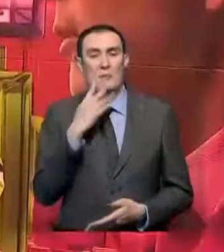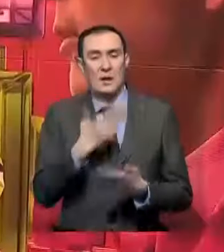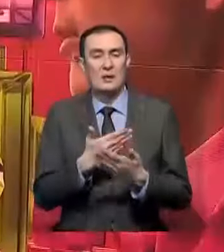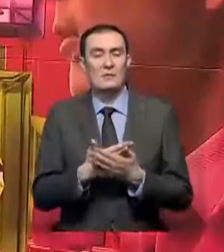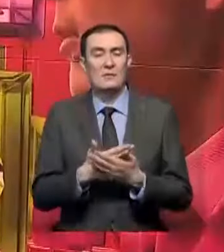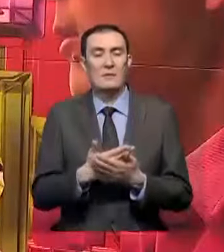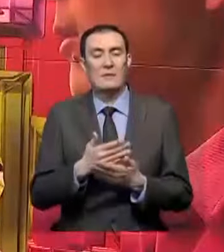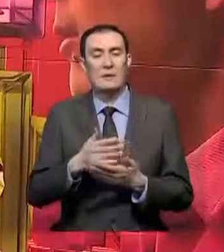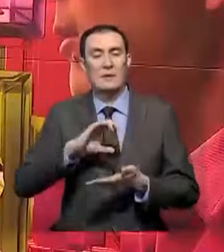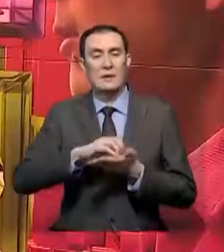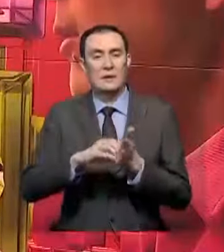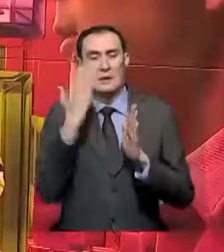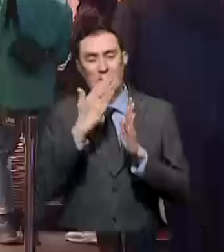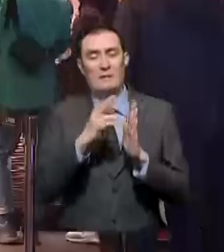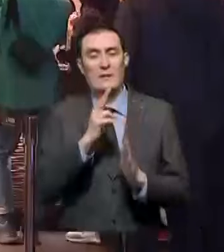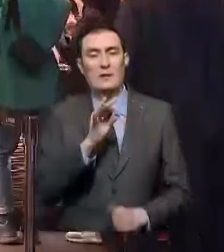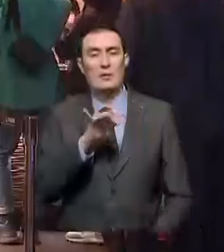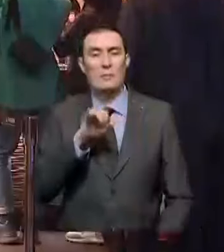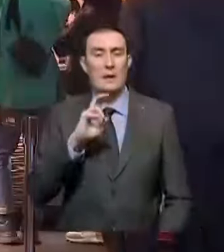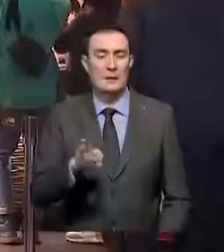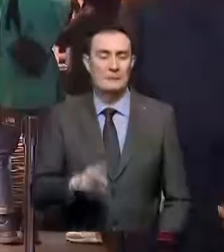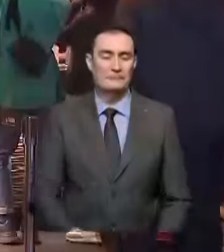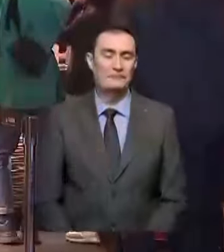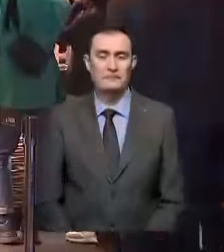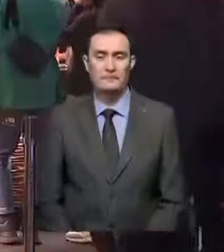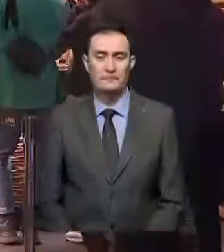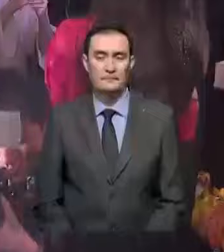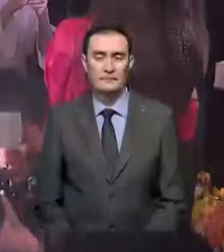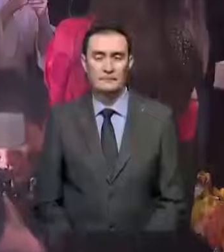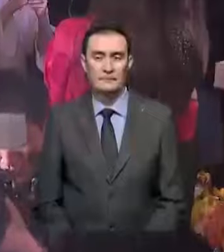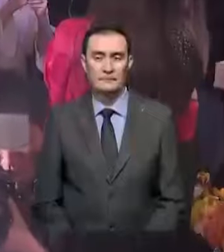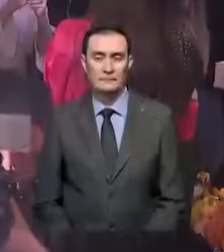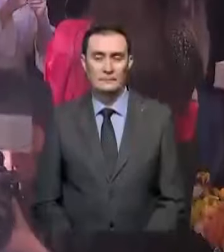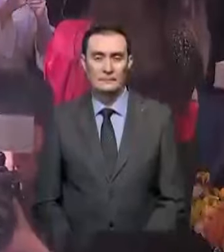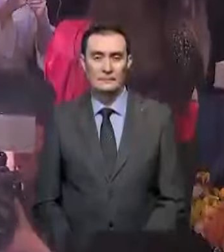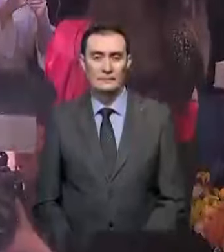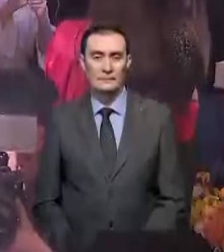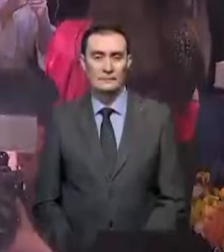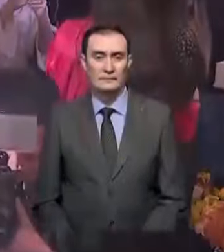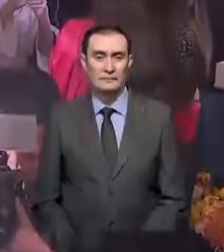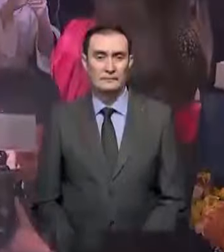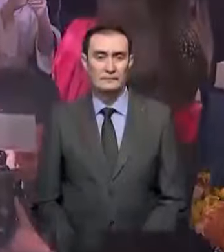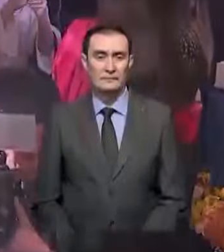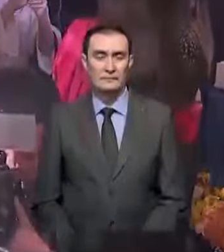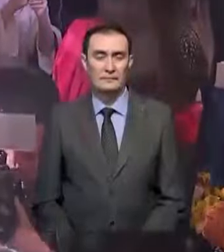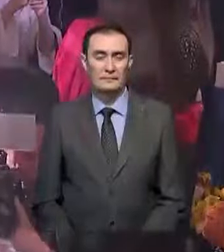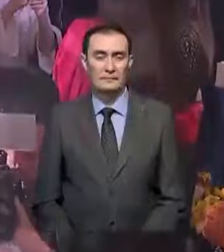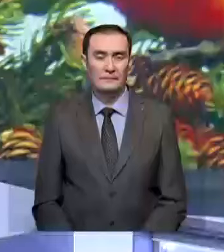всех кинотеатрах сети кинотеатра «Кинопарк» и «Киноплекс». Гафу Али, Султан Бисекенов, 24KZ, Алматы.